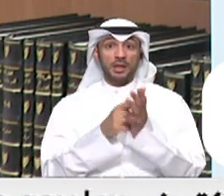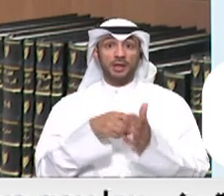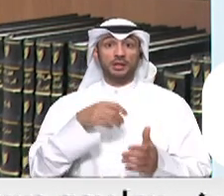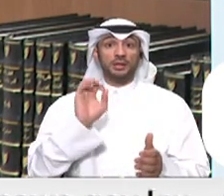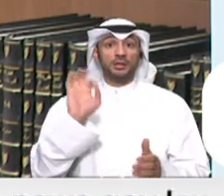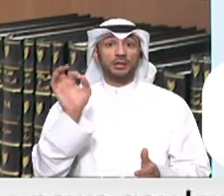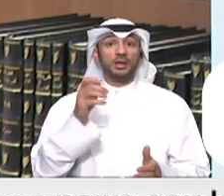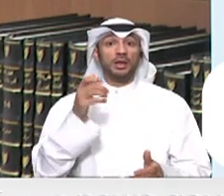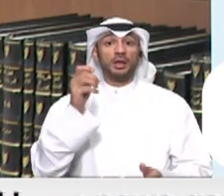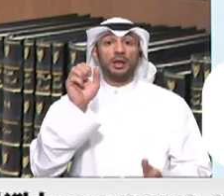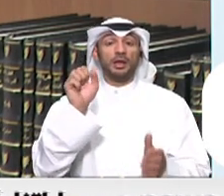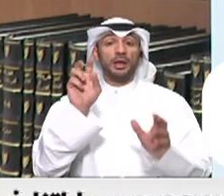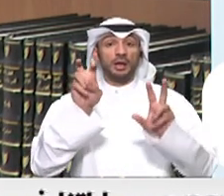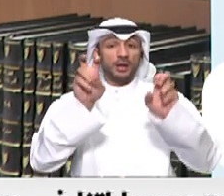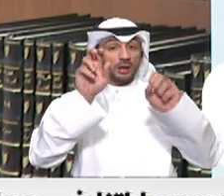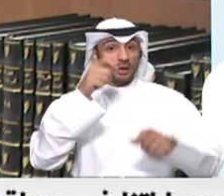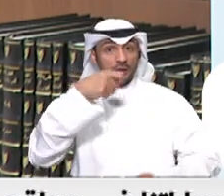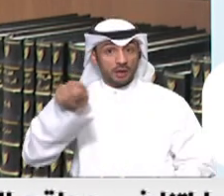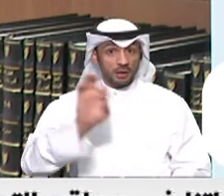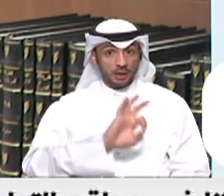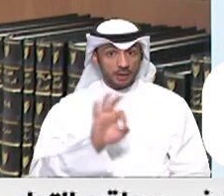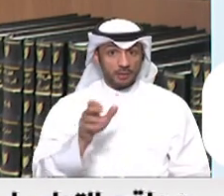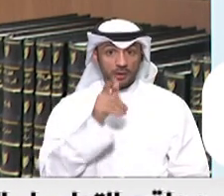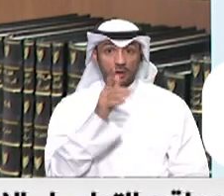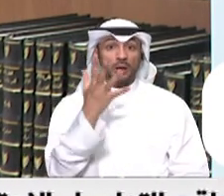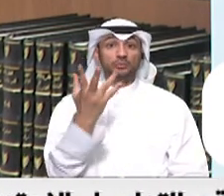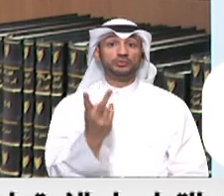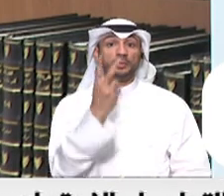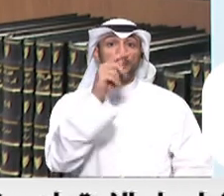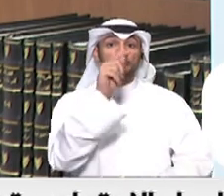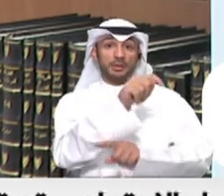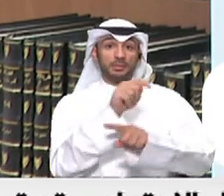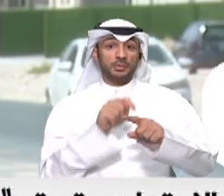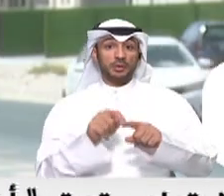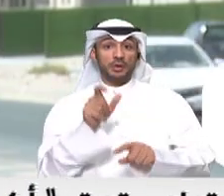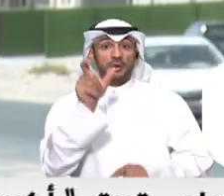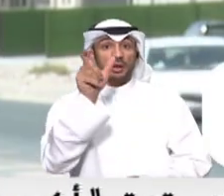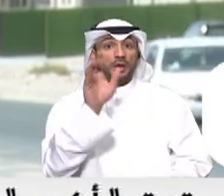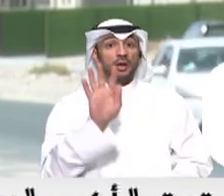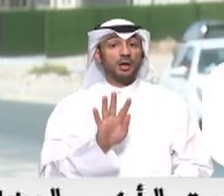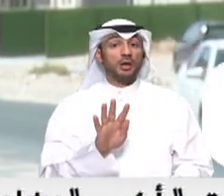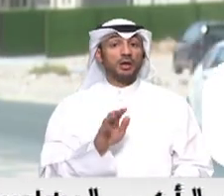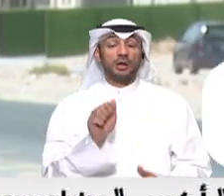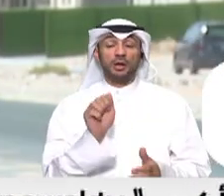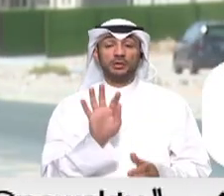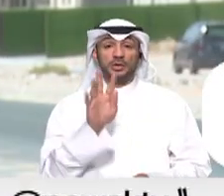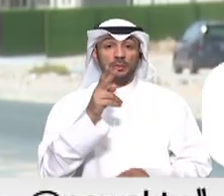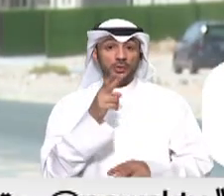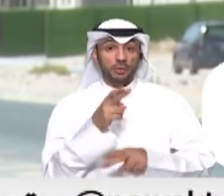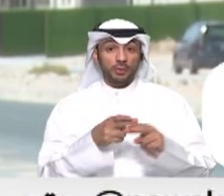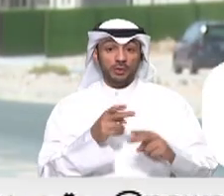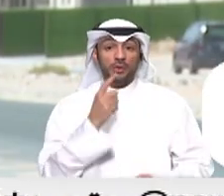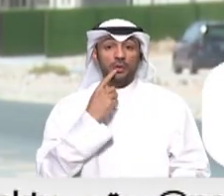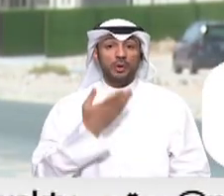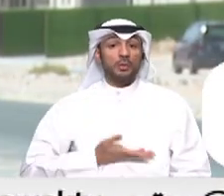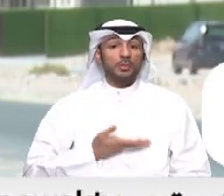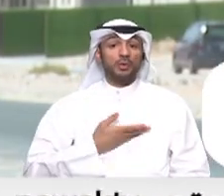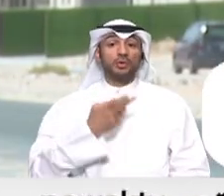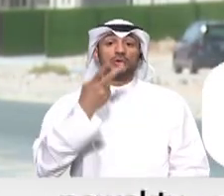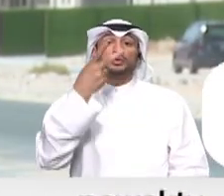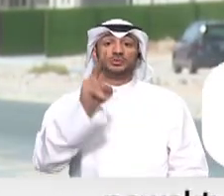ان 75% من عدد سكان الكويتيين ما هم ما دون ال 20 سنه لاحظنا